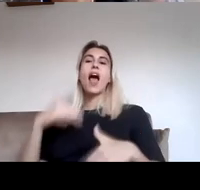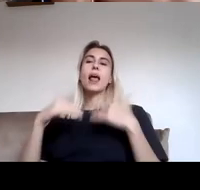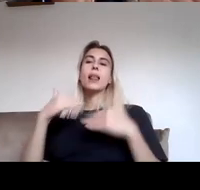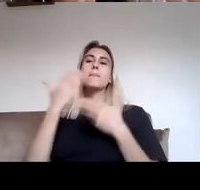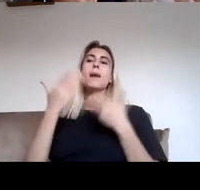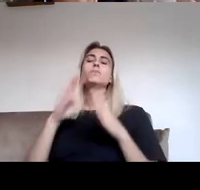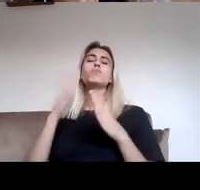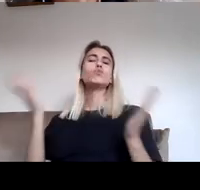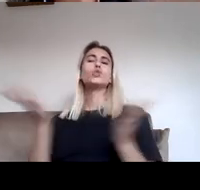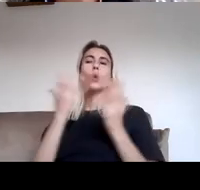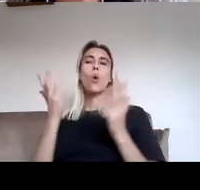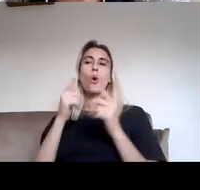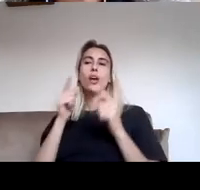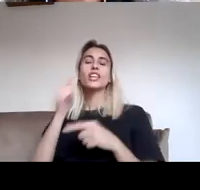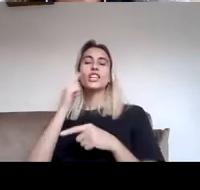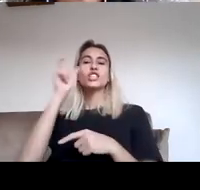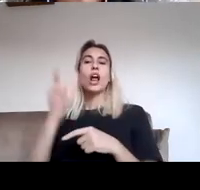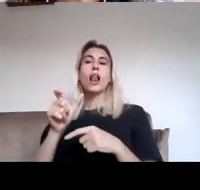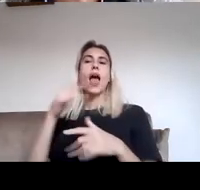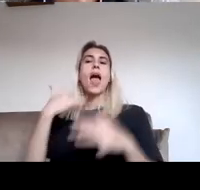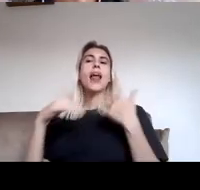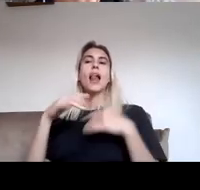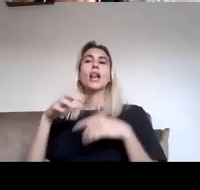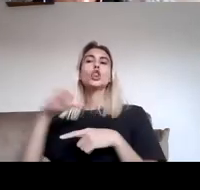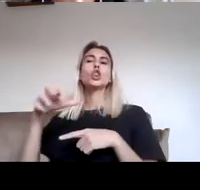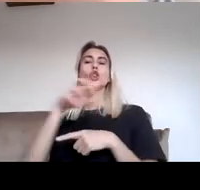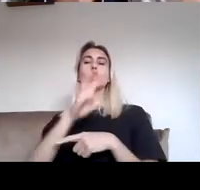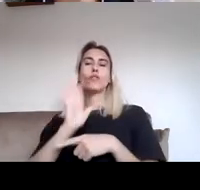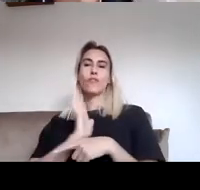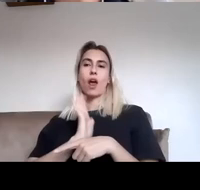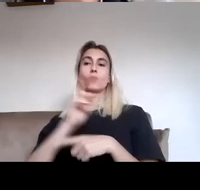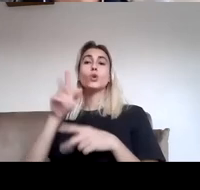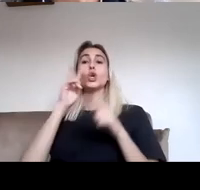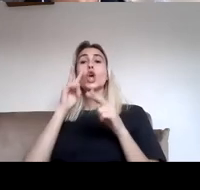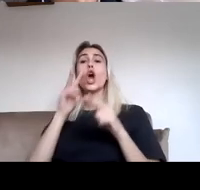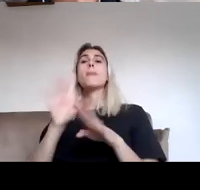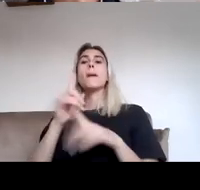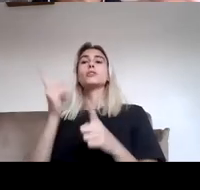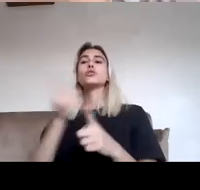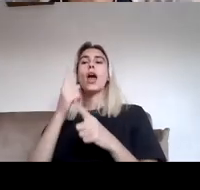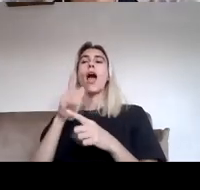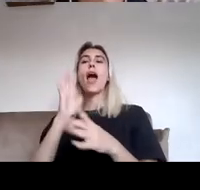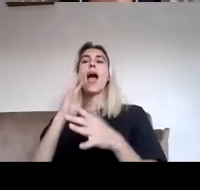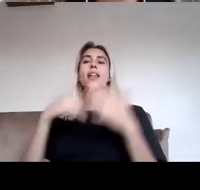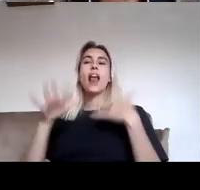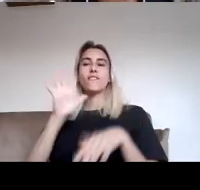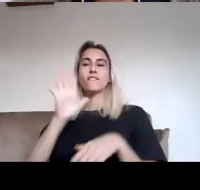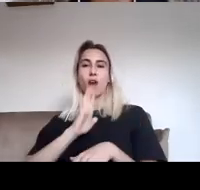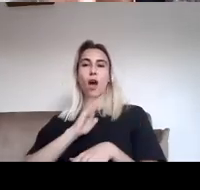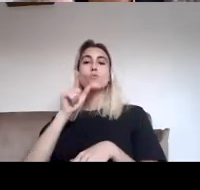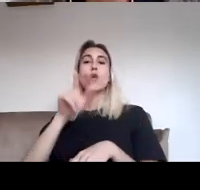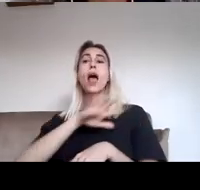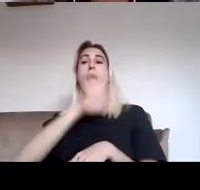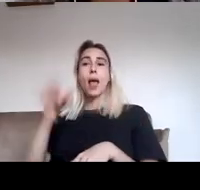Birçok kişisel olarak engel türü var ve bunlar içerisinde görünmeyen birçok engel var ve bunların hepsini aslında biz